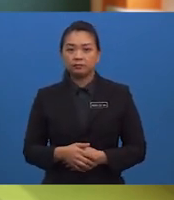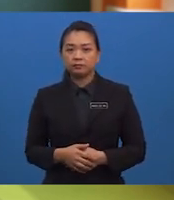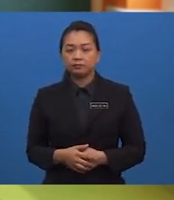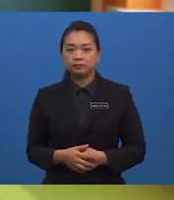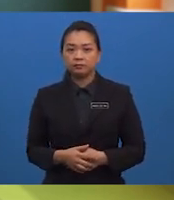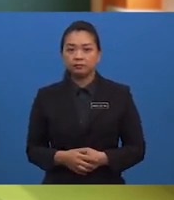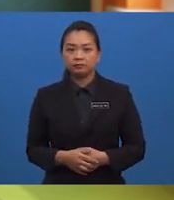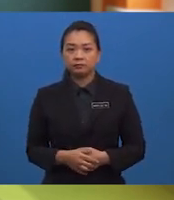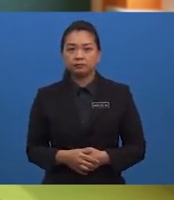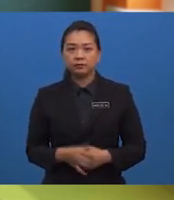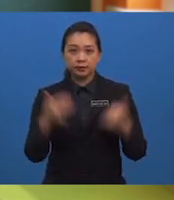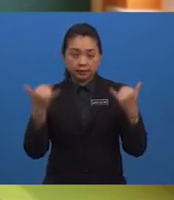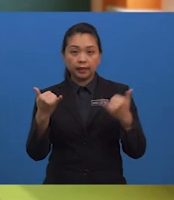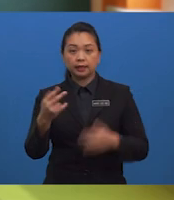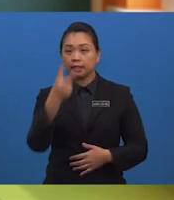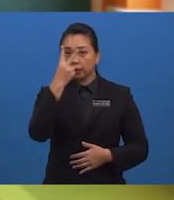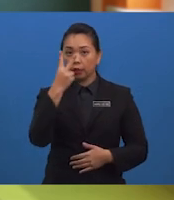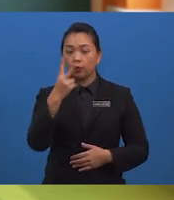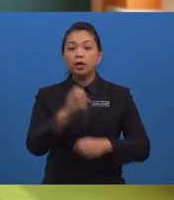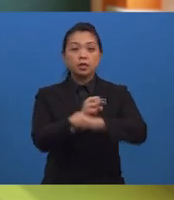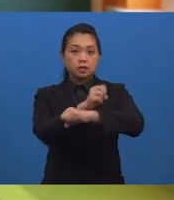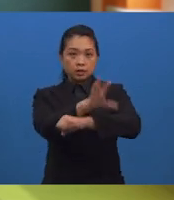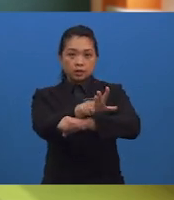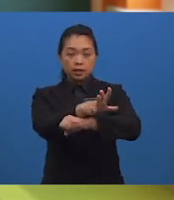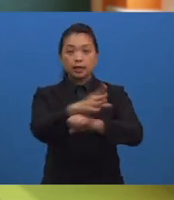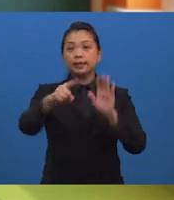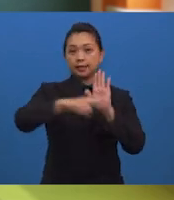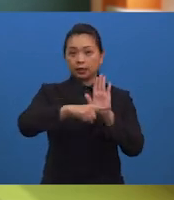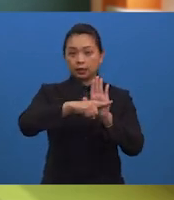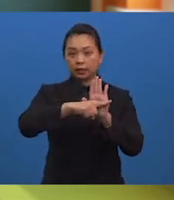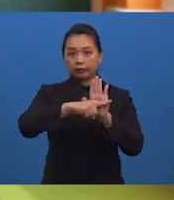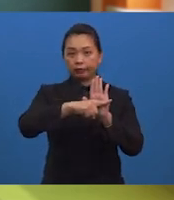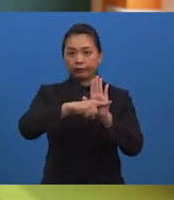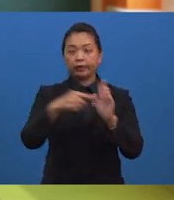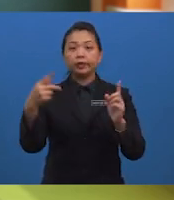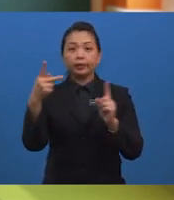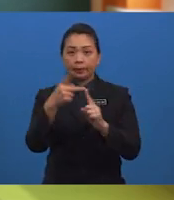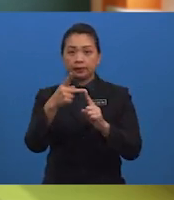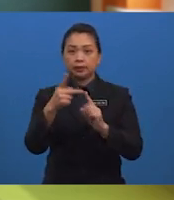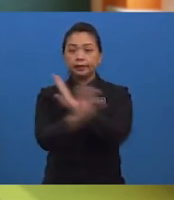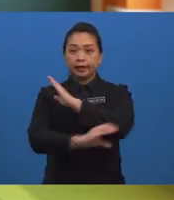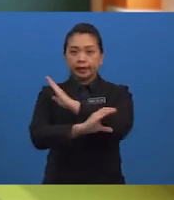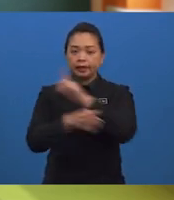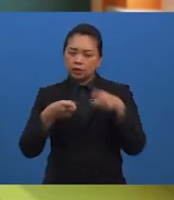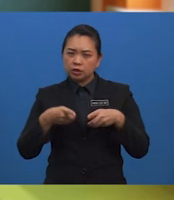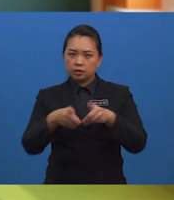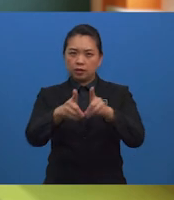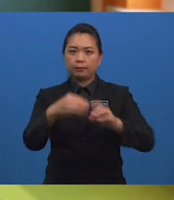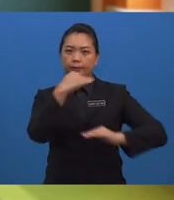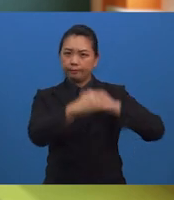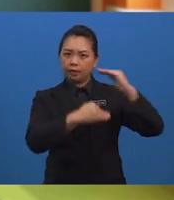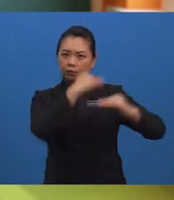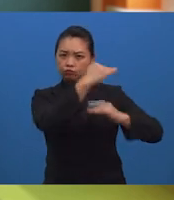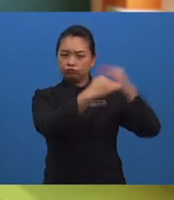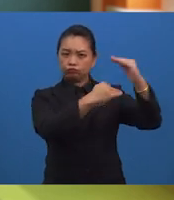Selanjutnya, mari kita lihat pula kesan negatif globalisasi ekonomi kepada negara yang sedang membangun. Di dalam